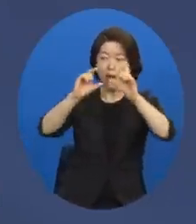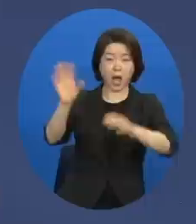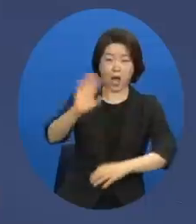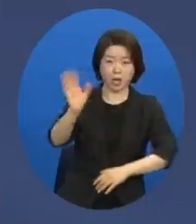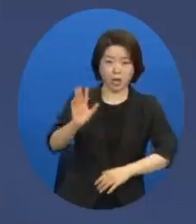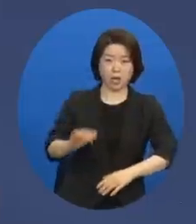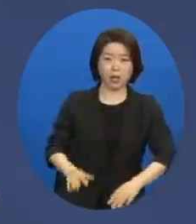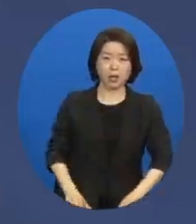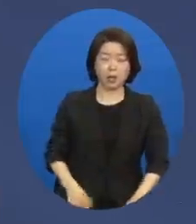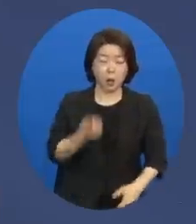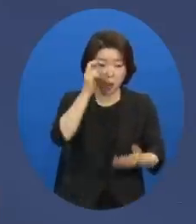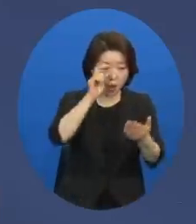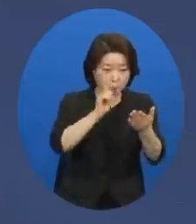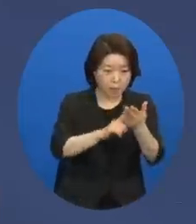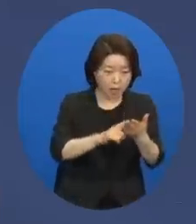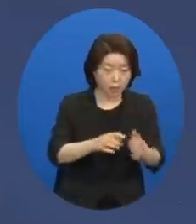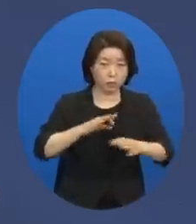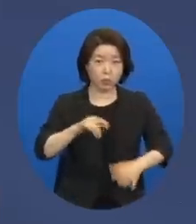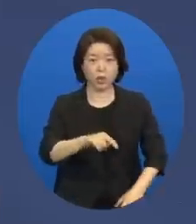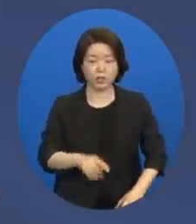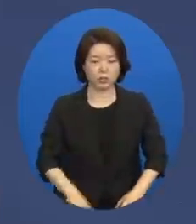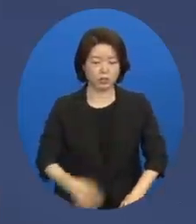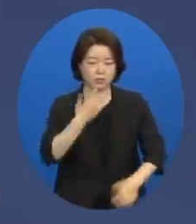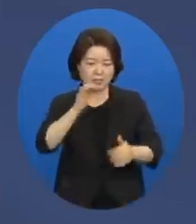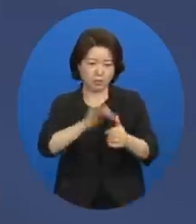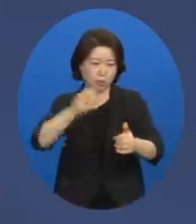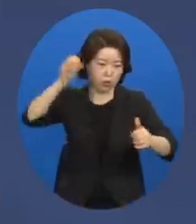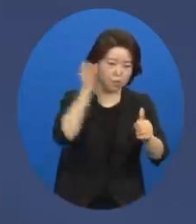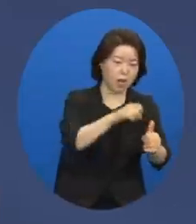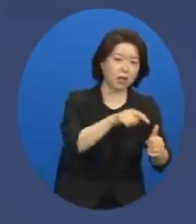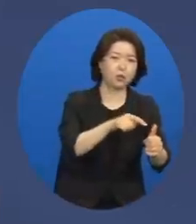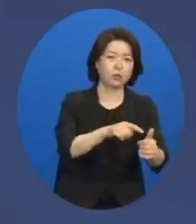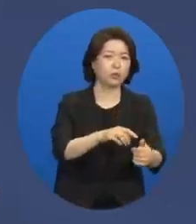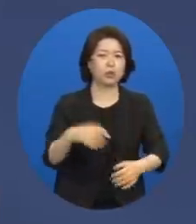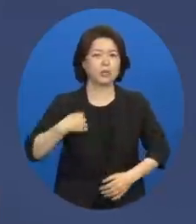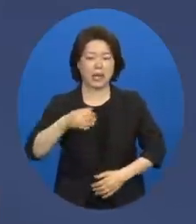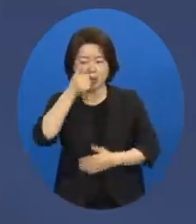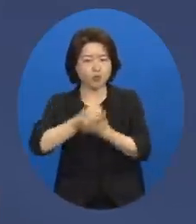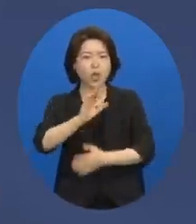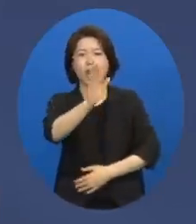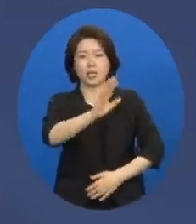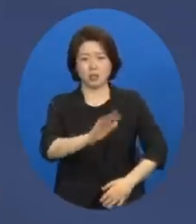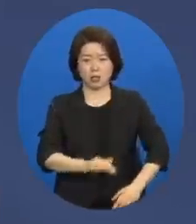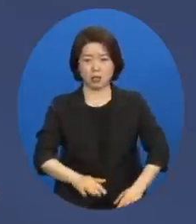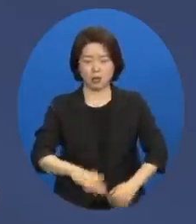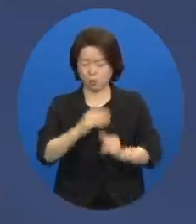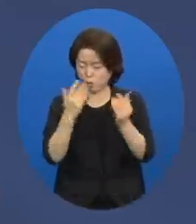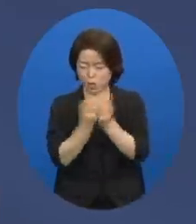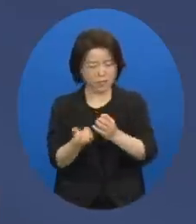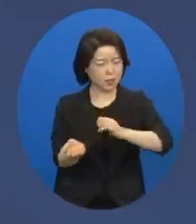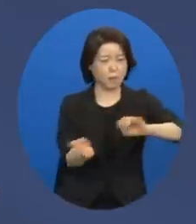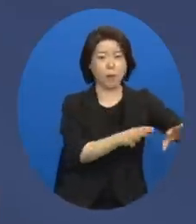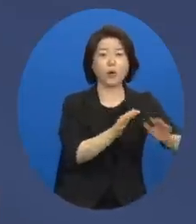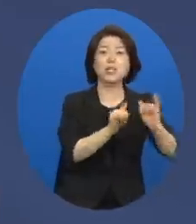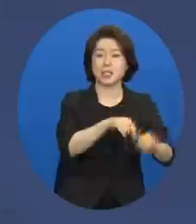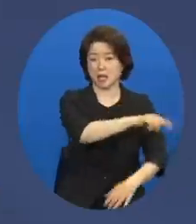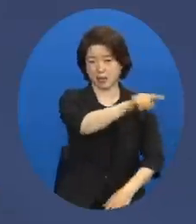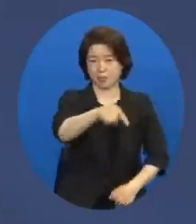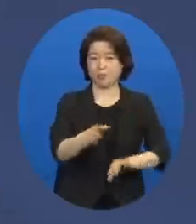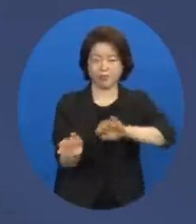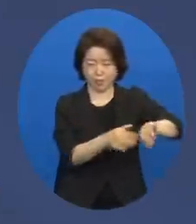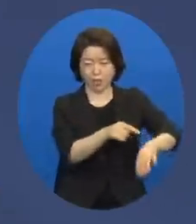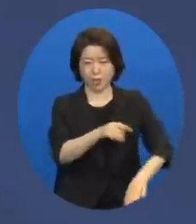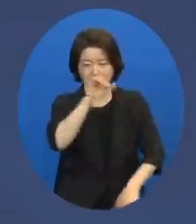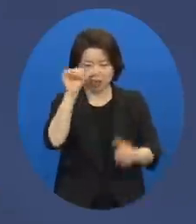보내줘서 발견한 놀랬다. 돌로 쳐 죽여도 살인이 아니에요. 그만큼 완전히 버려진 사람들이었어요. 인생